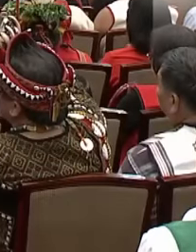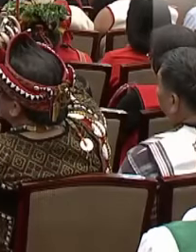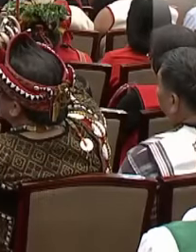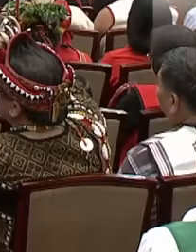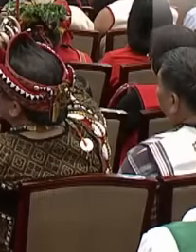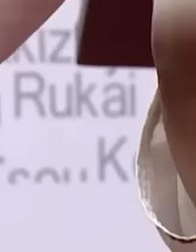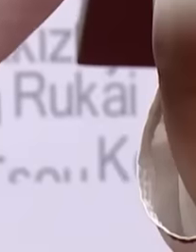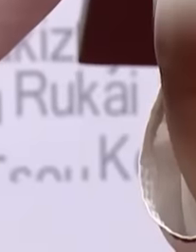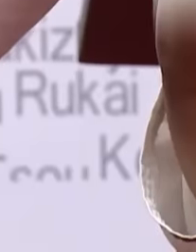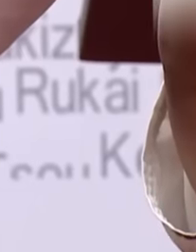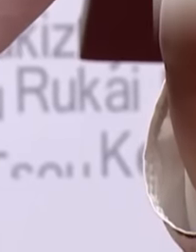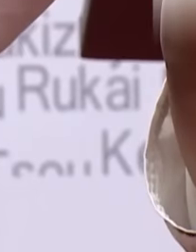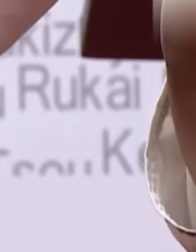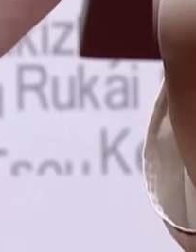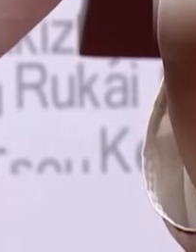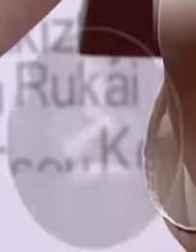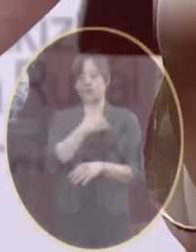你是全能的神，